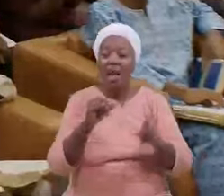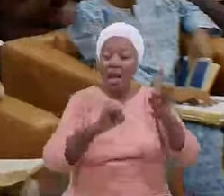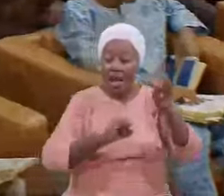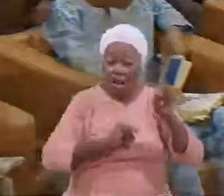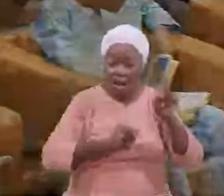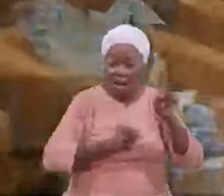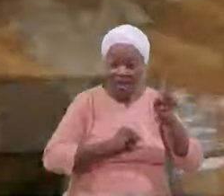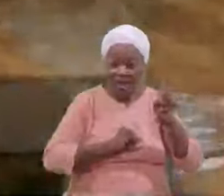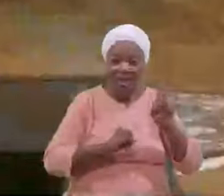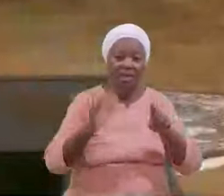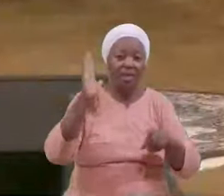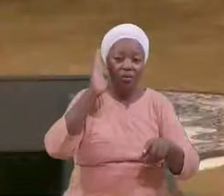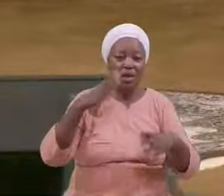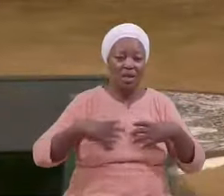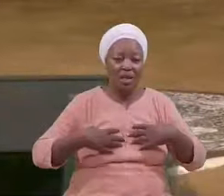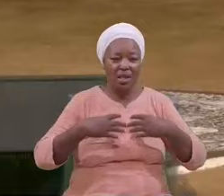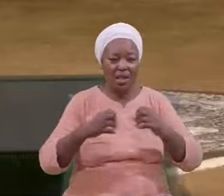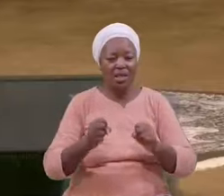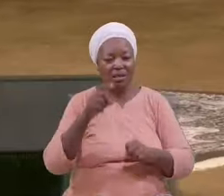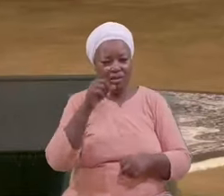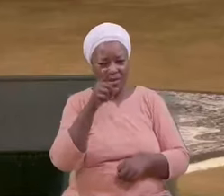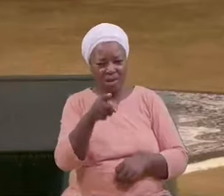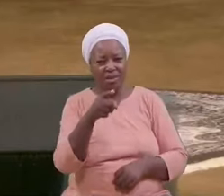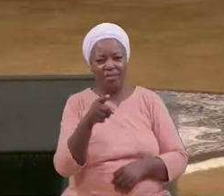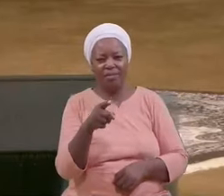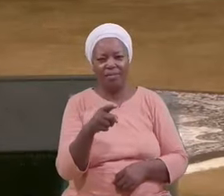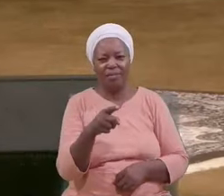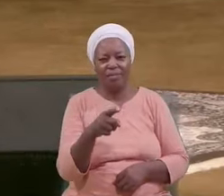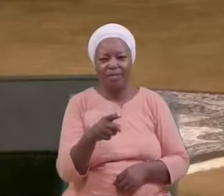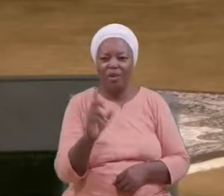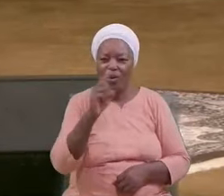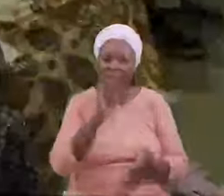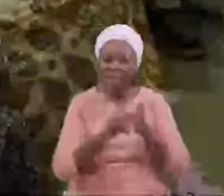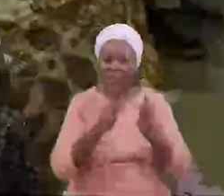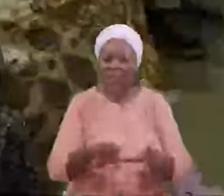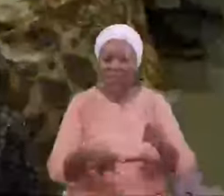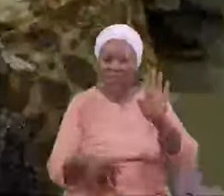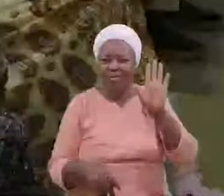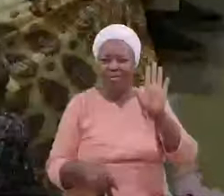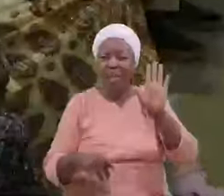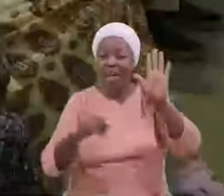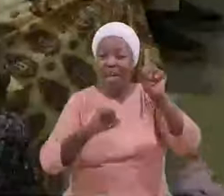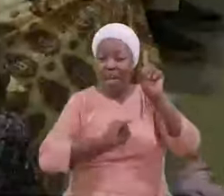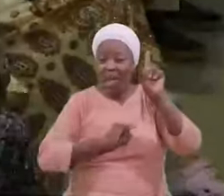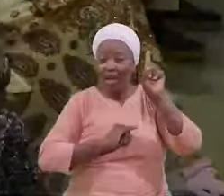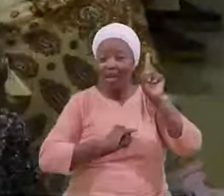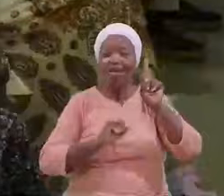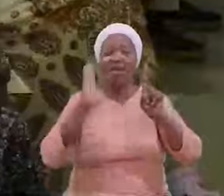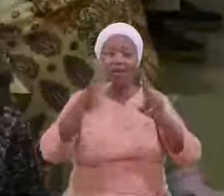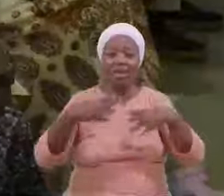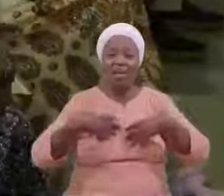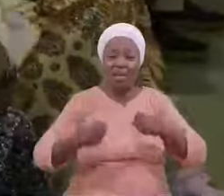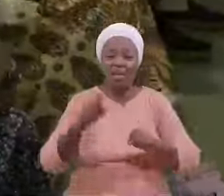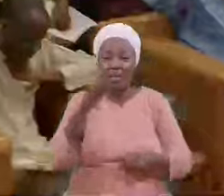te guérirai. Où est la personne? Je te guérirai.